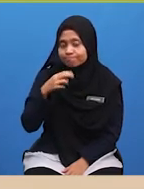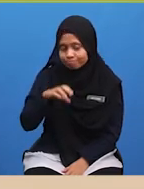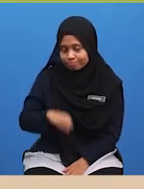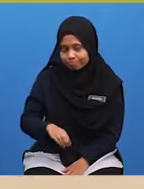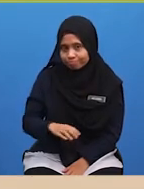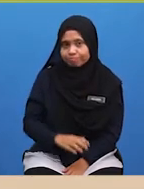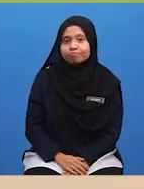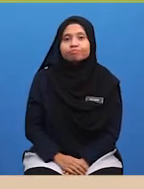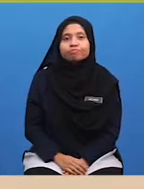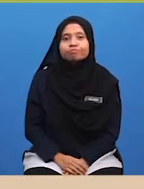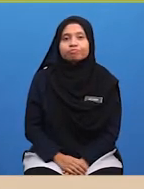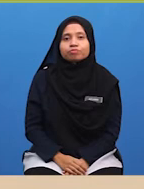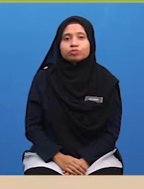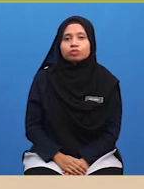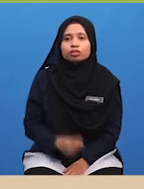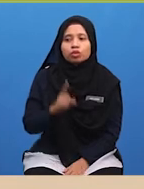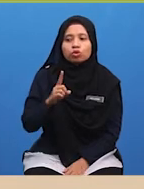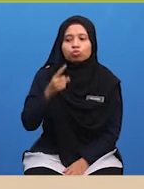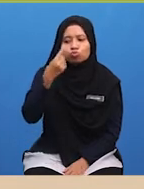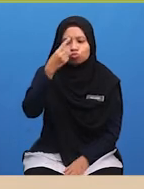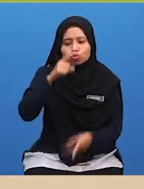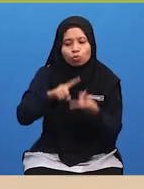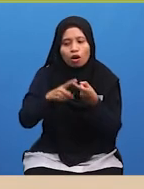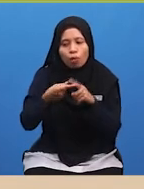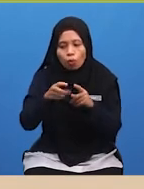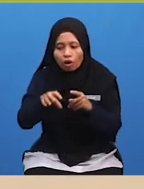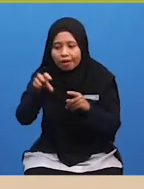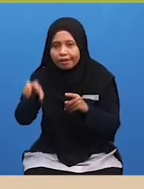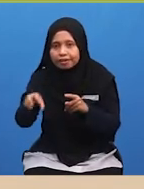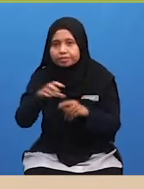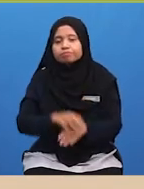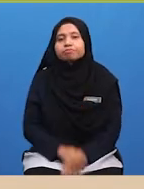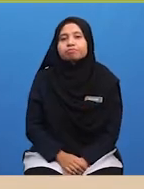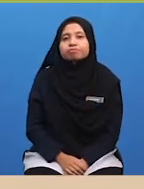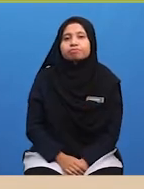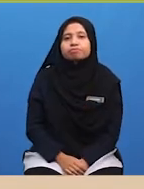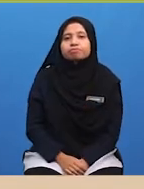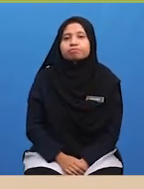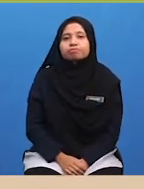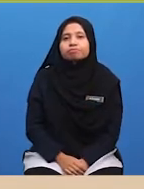Satu untuk kawan.